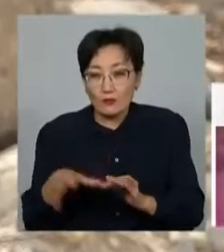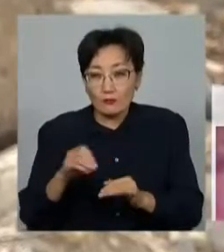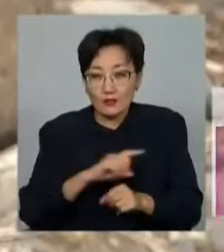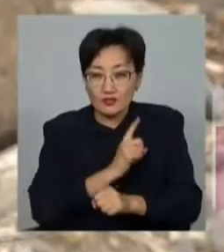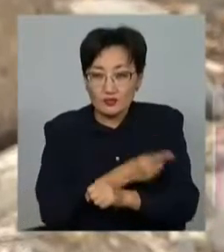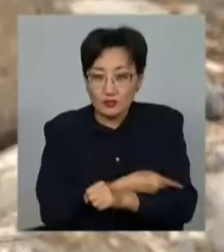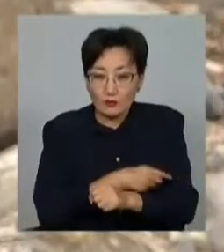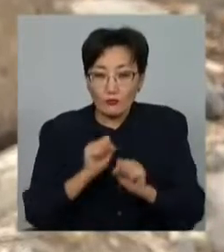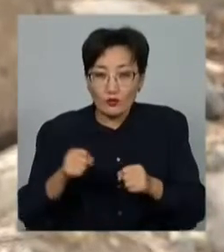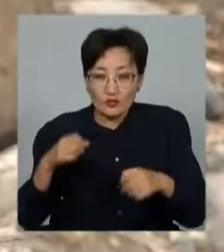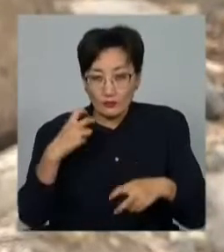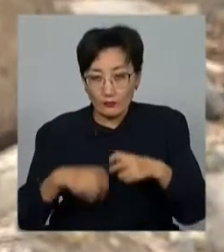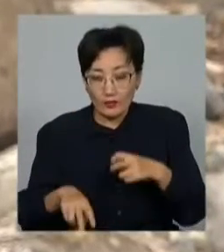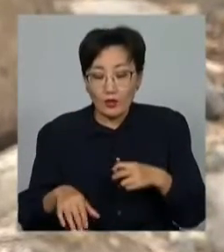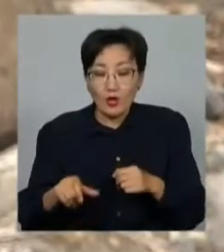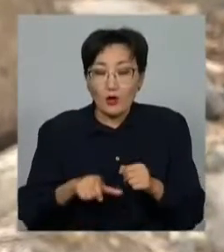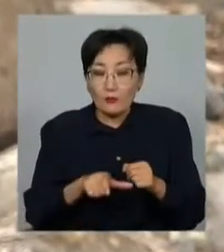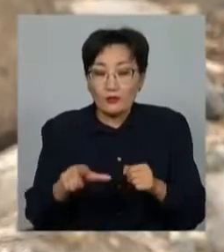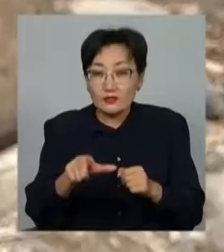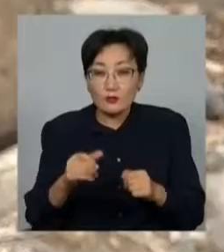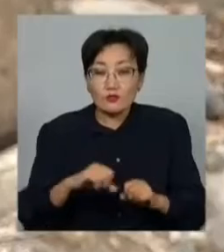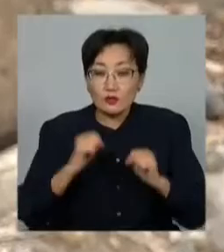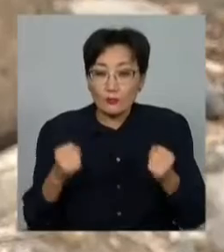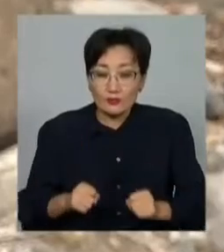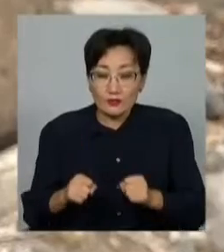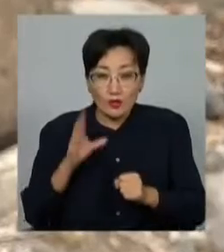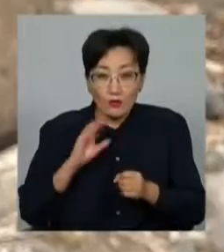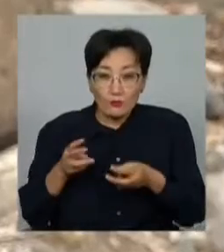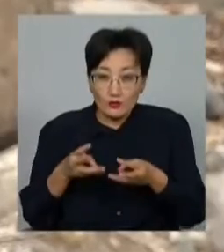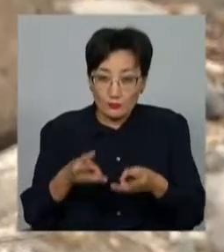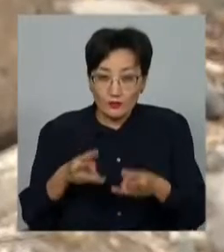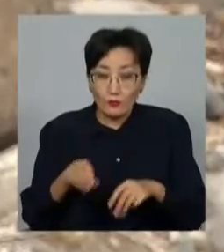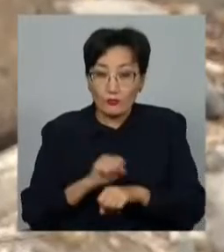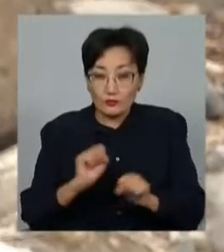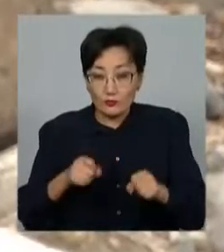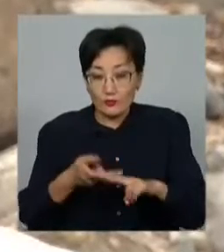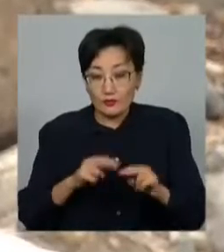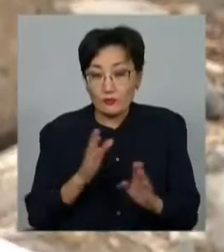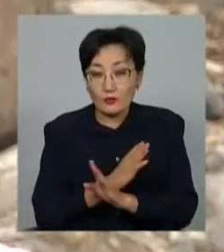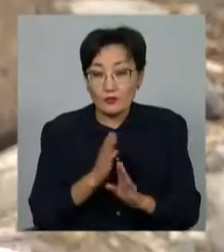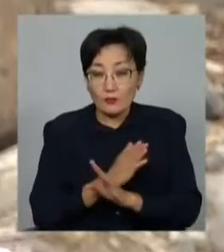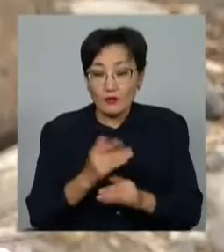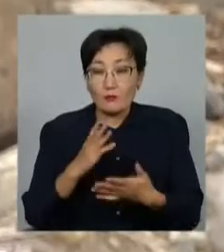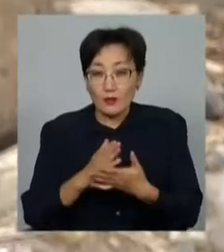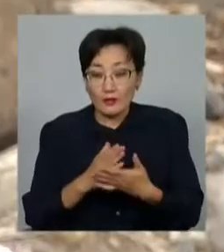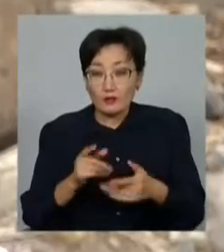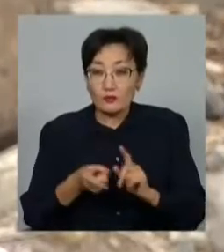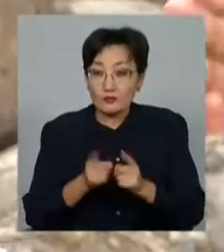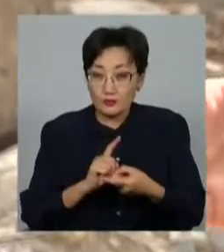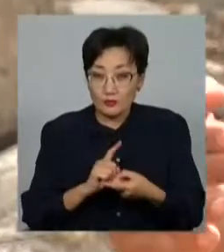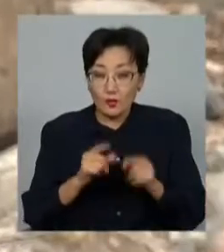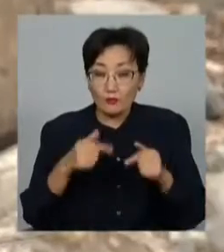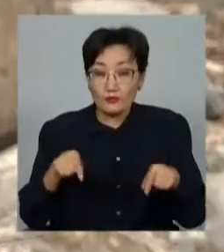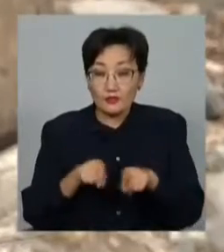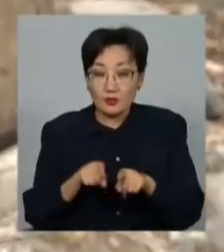бұзып өтеді. Ал өзен арнасындағы бұрылыстар жоғарғы жылдамдықпен аққан суды тоқтата алады. Яғни бұл табиғи жолмен қалыптасатын құбылыс. Ал мұнда дәл